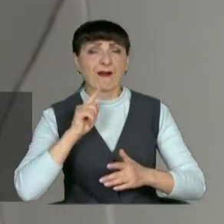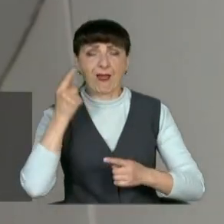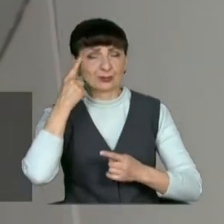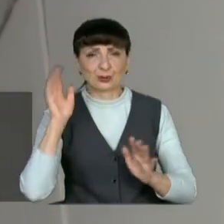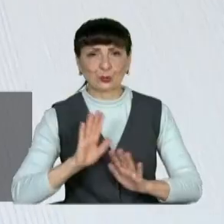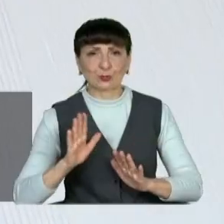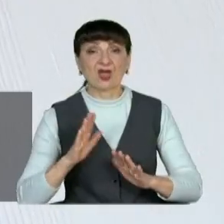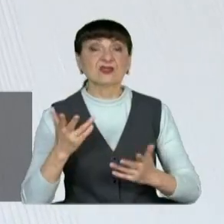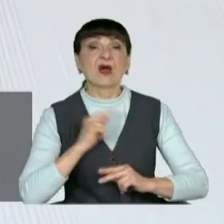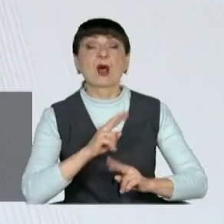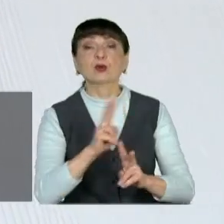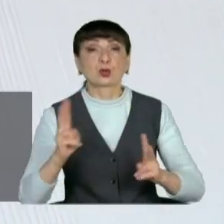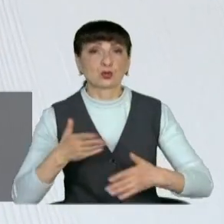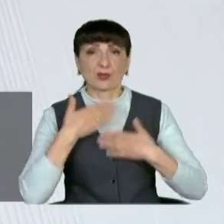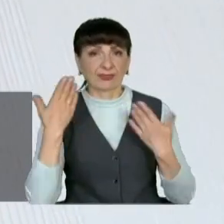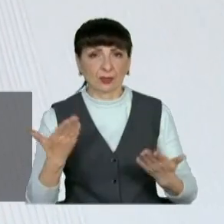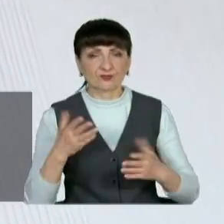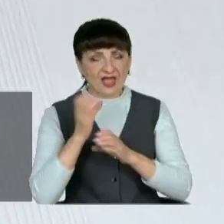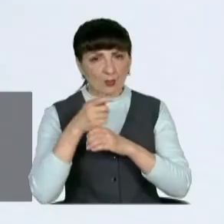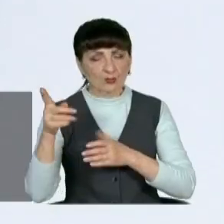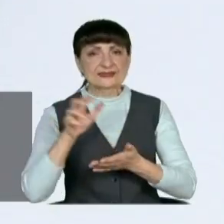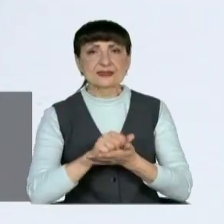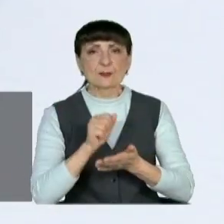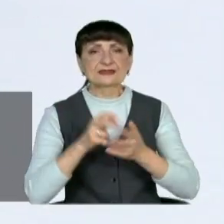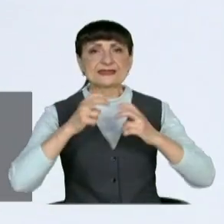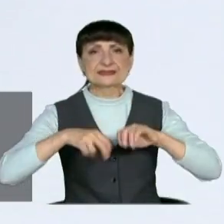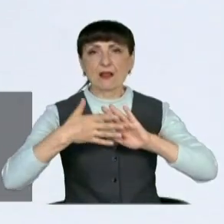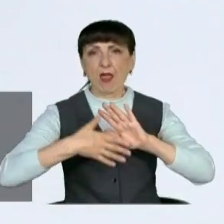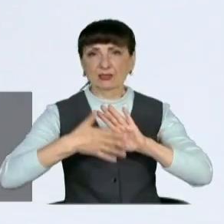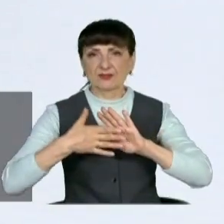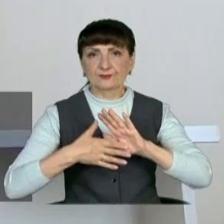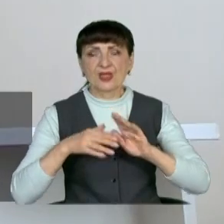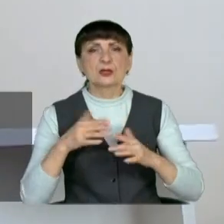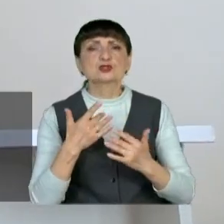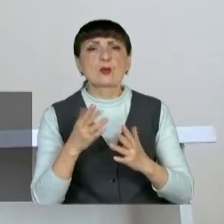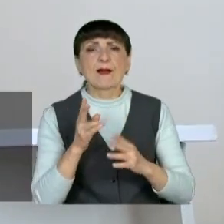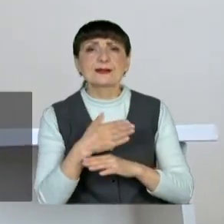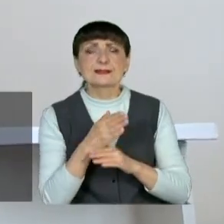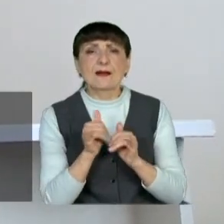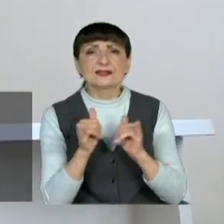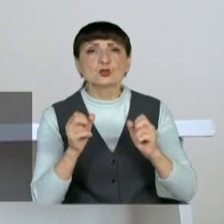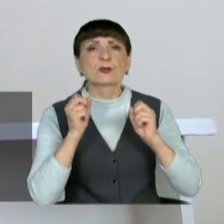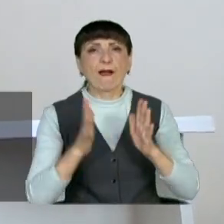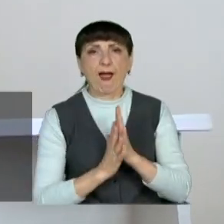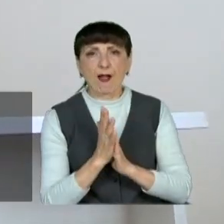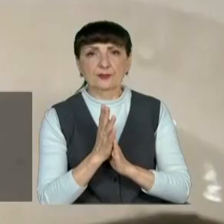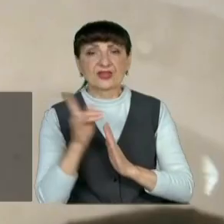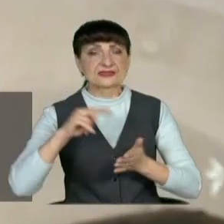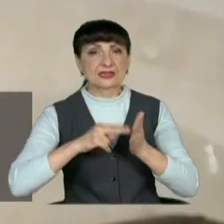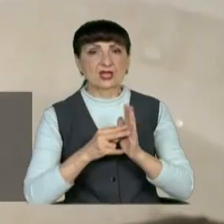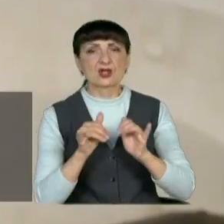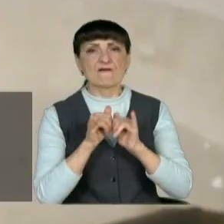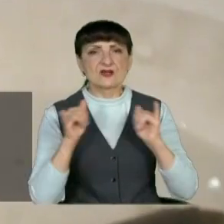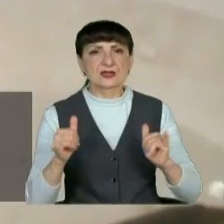приходится, иначе работать будет некому. В лаборатории он занимается исследованиями, замеряет, как растет в летних прудах рыба. Их задача –